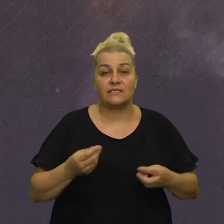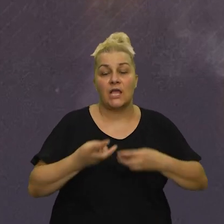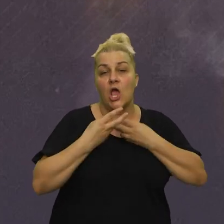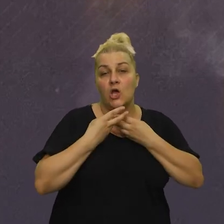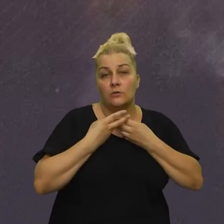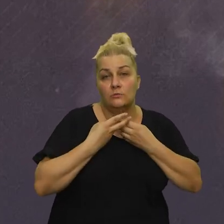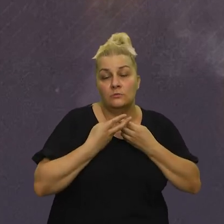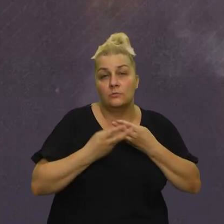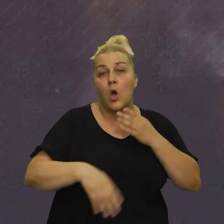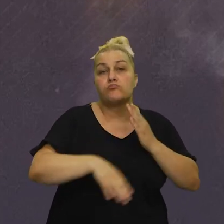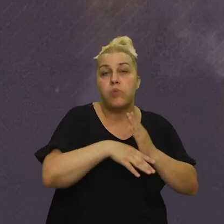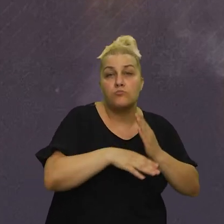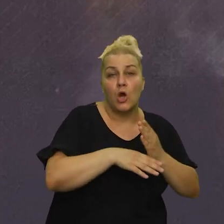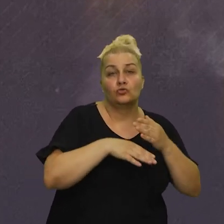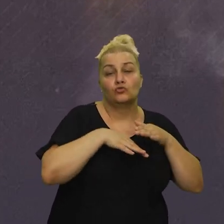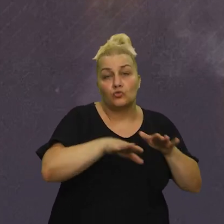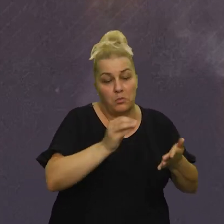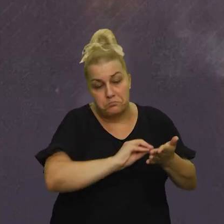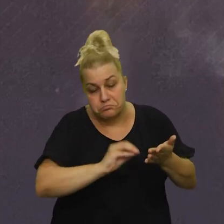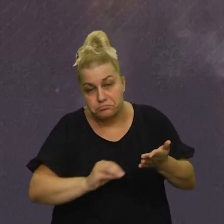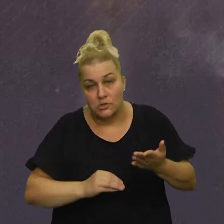pomažu tim ljudima pismenima,